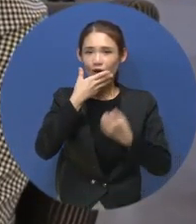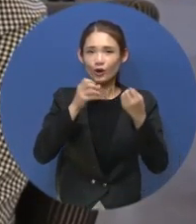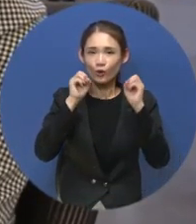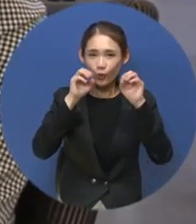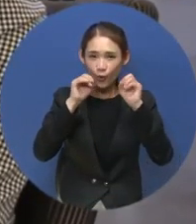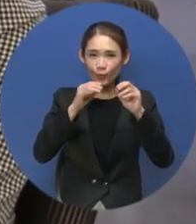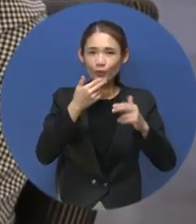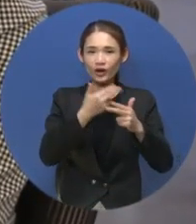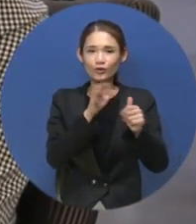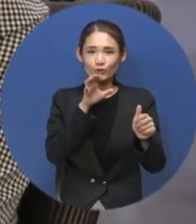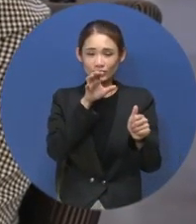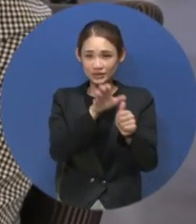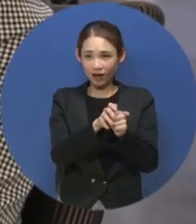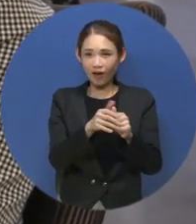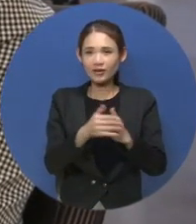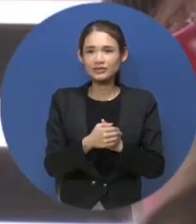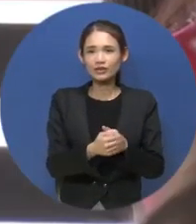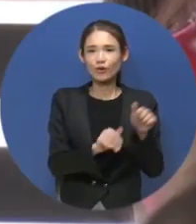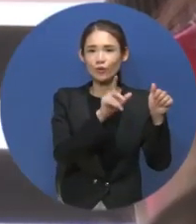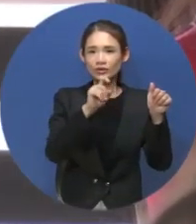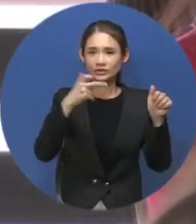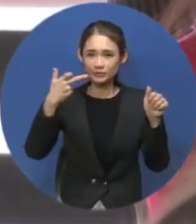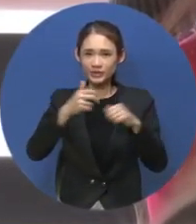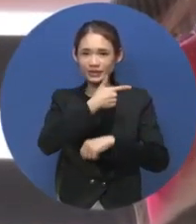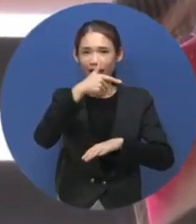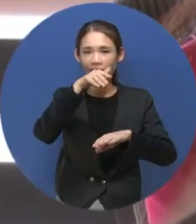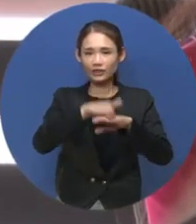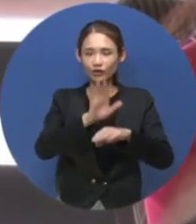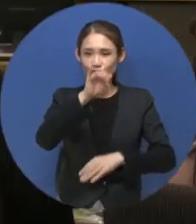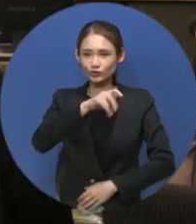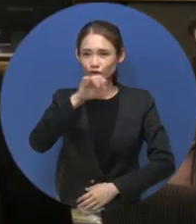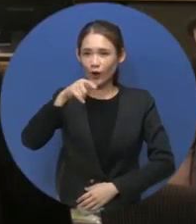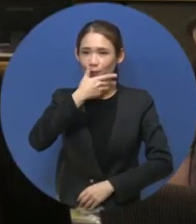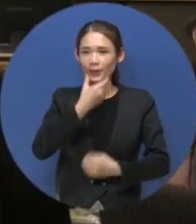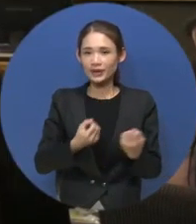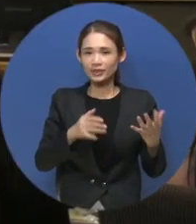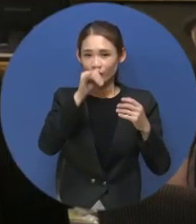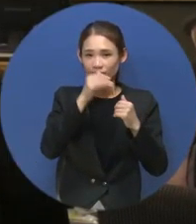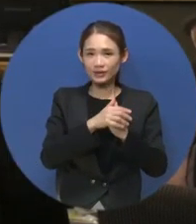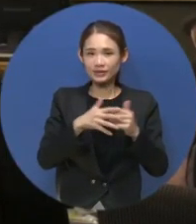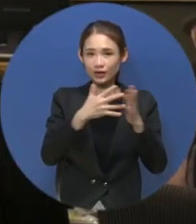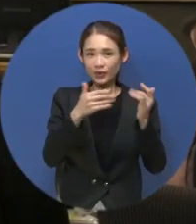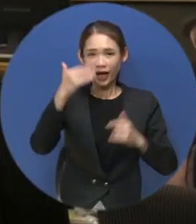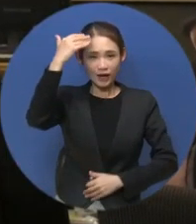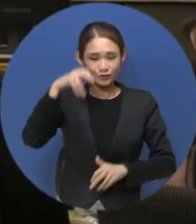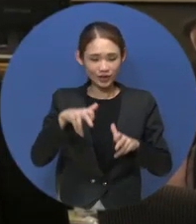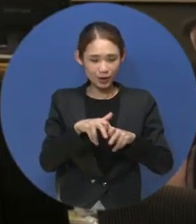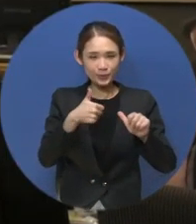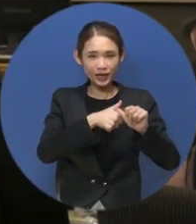한국장애인 멘토링협회의 엔젤 홍보대사 위촉식이 열렸습니다. 보도에 박채원 기자입니다.